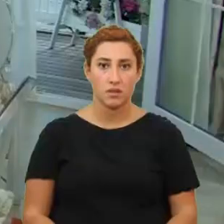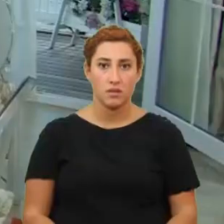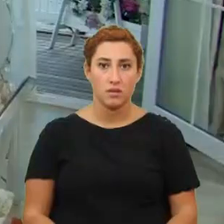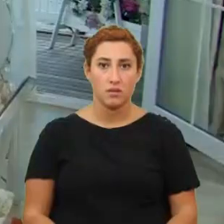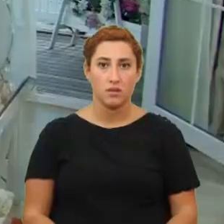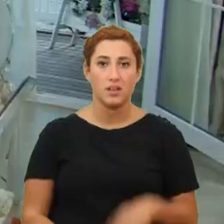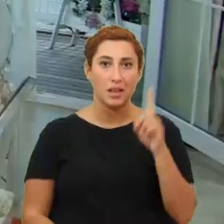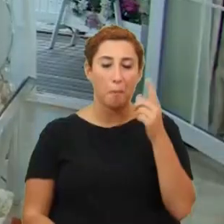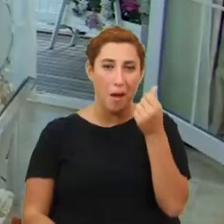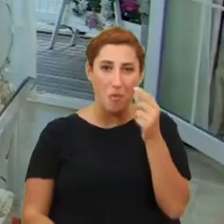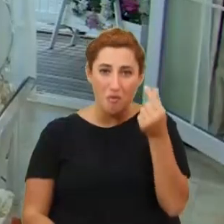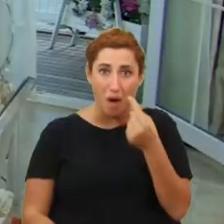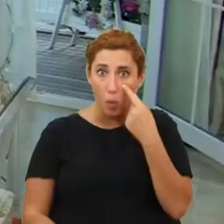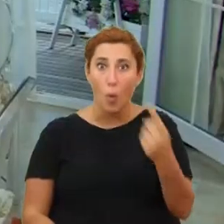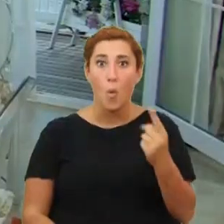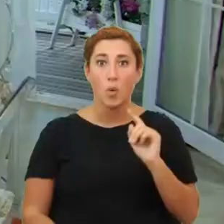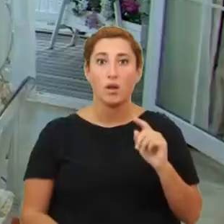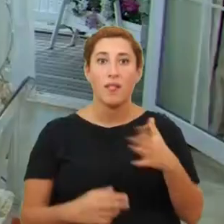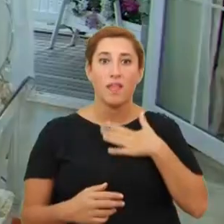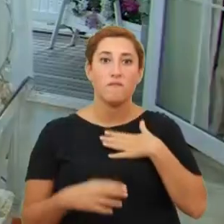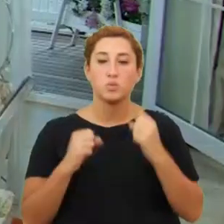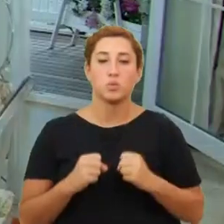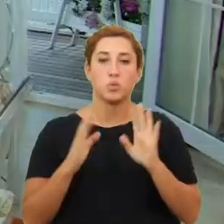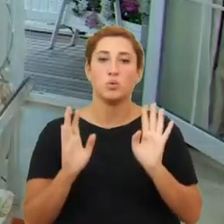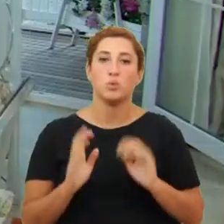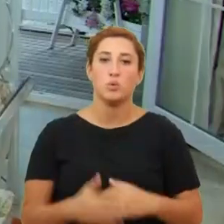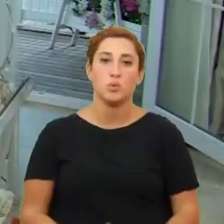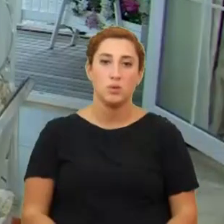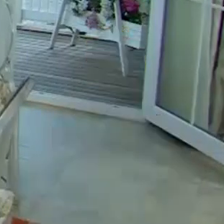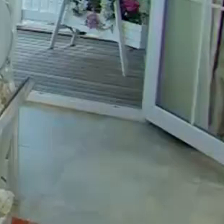İki damla para gördün. Nefesin tutuldu be.